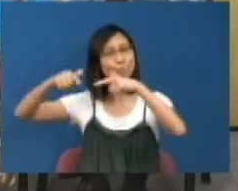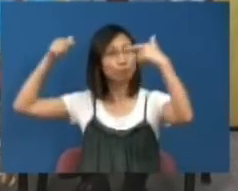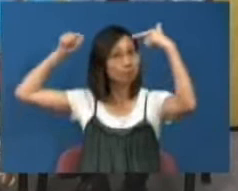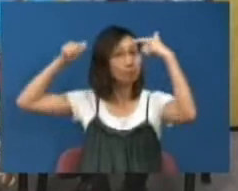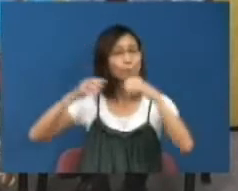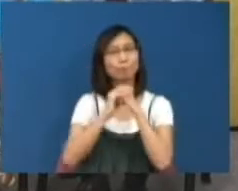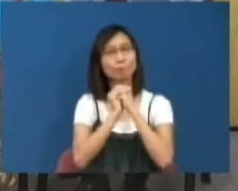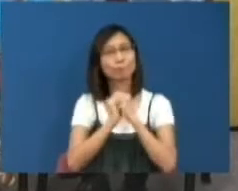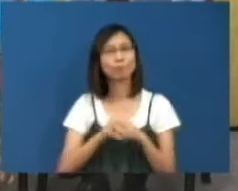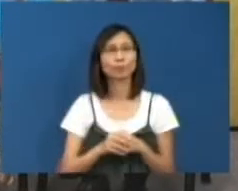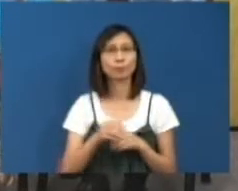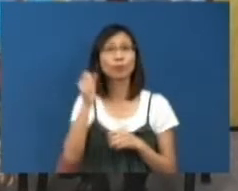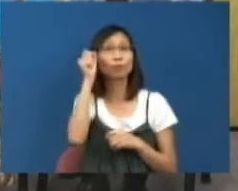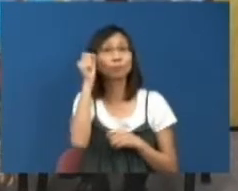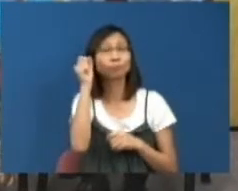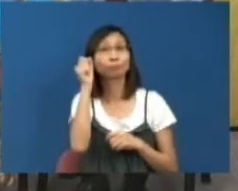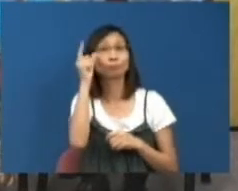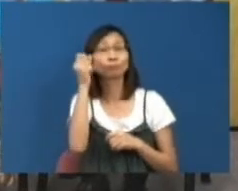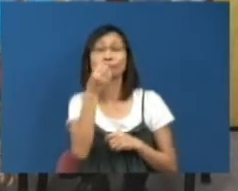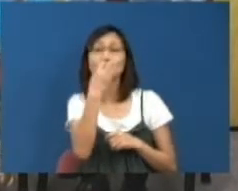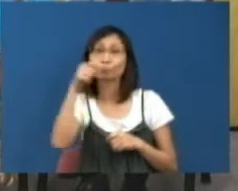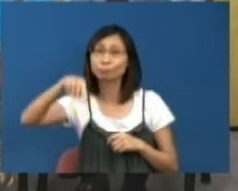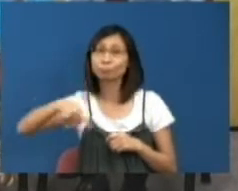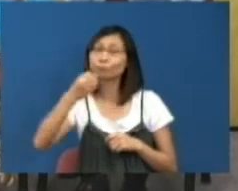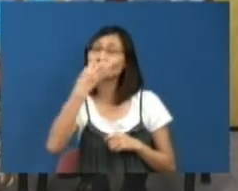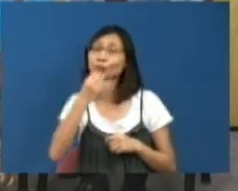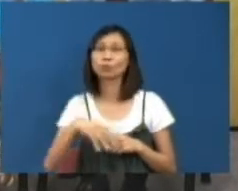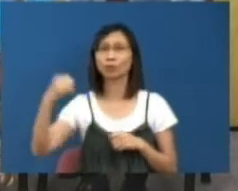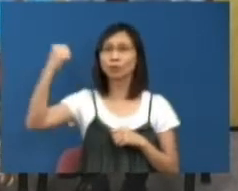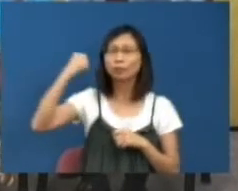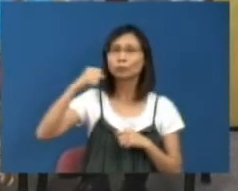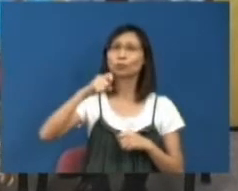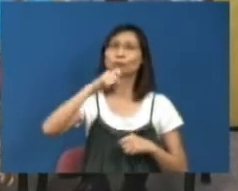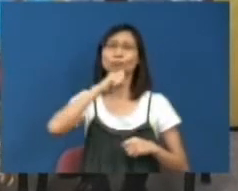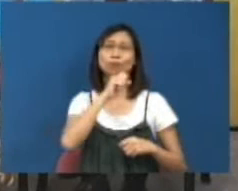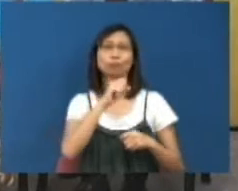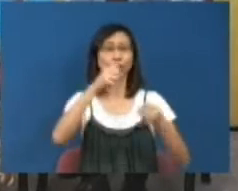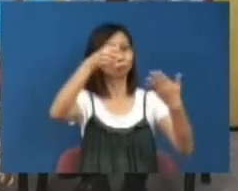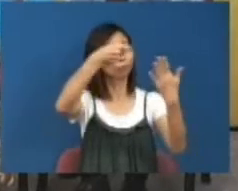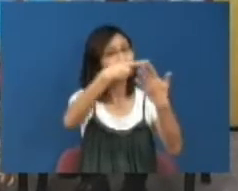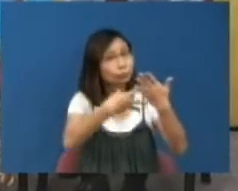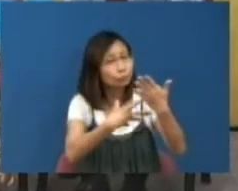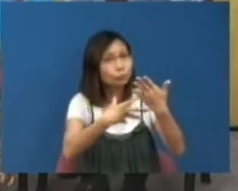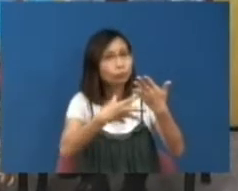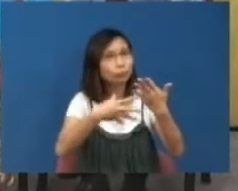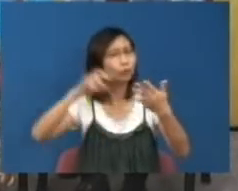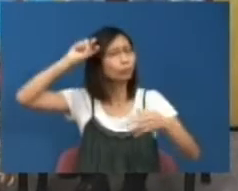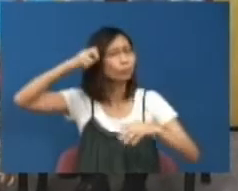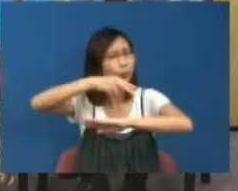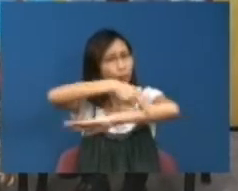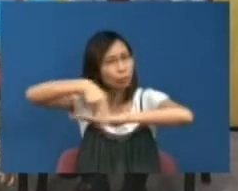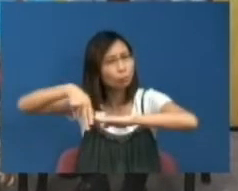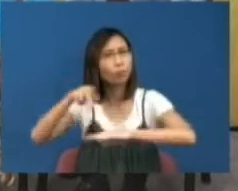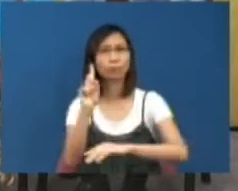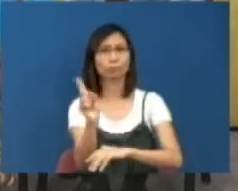你所知咧，其實特區政府咧喺能源方面咧，會唔會有一個政策，或者有咩諗法嘅咧？或者可唔可以同各位觀眾分